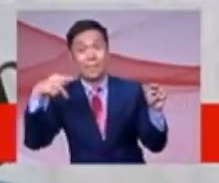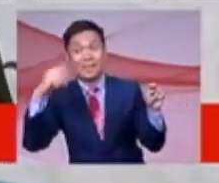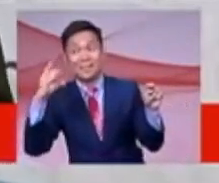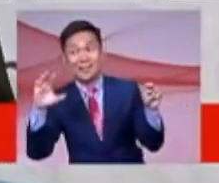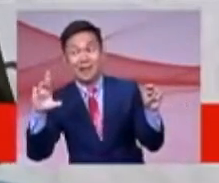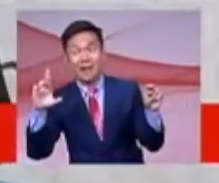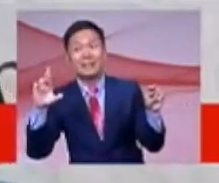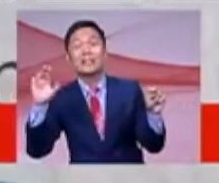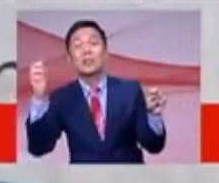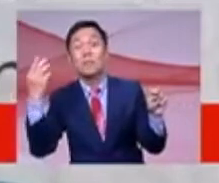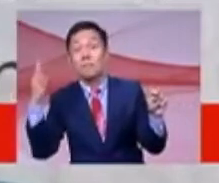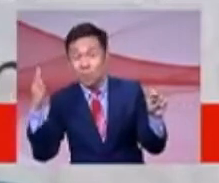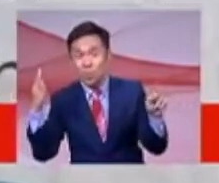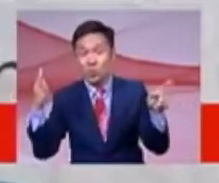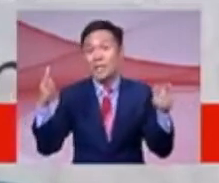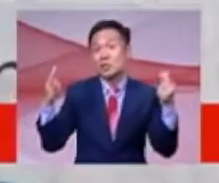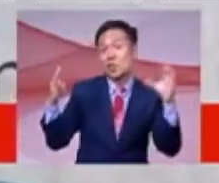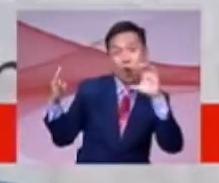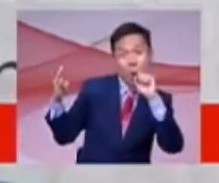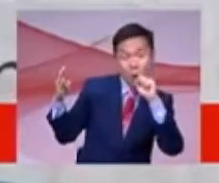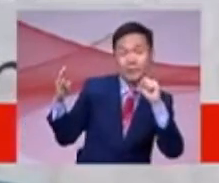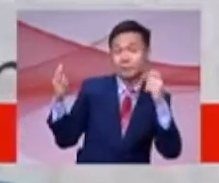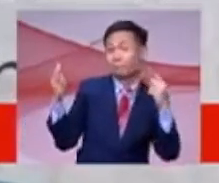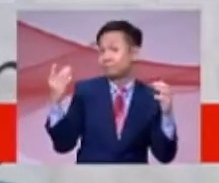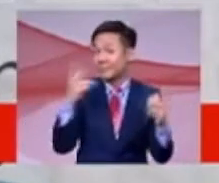biru, keseluruhannya kita menjalankan